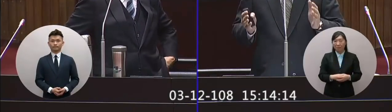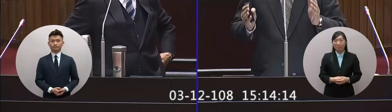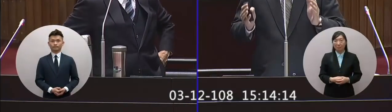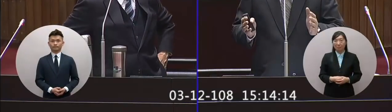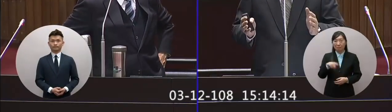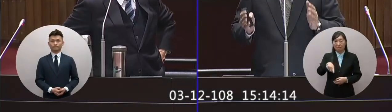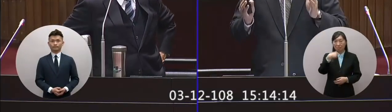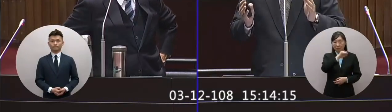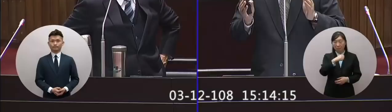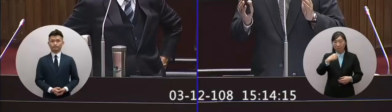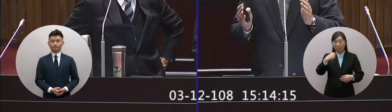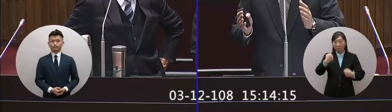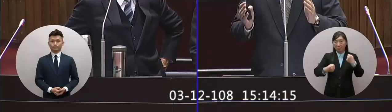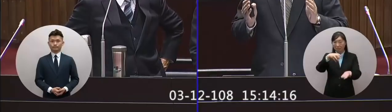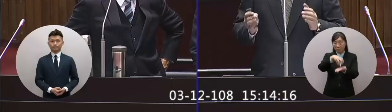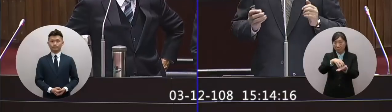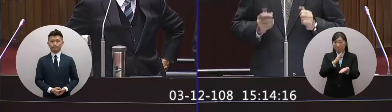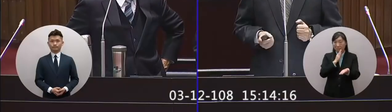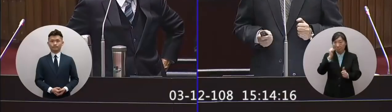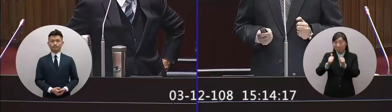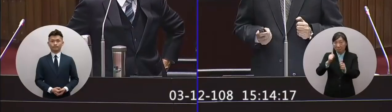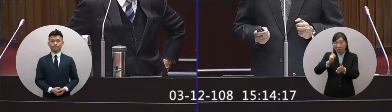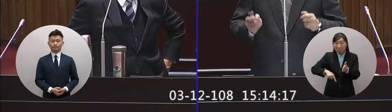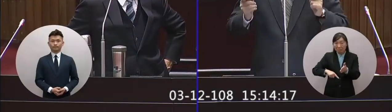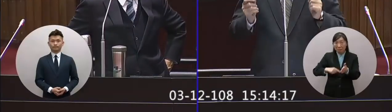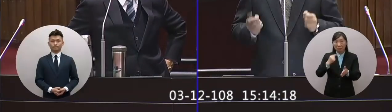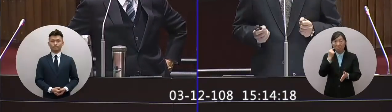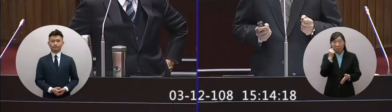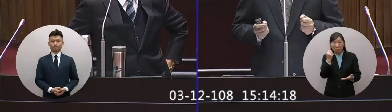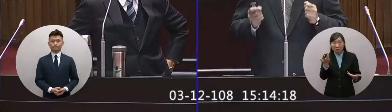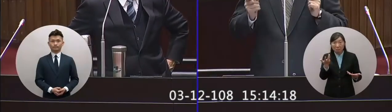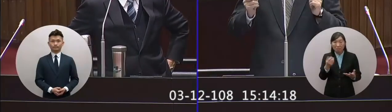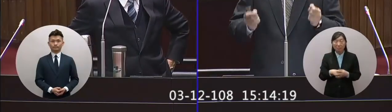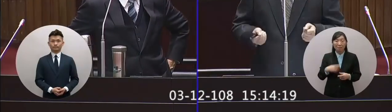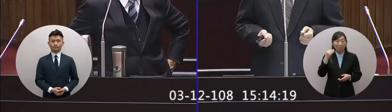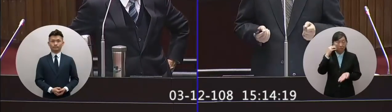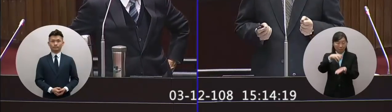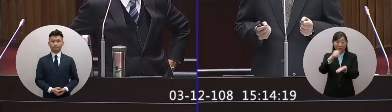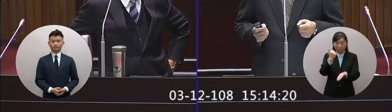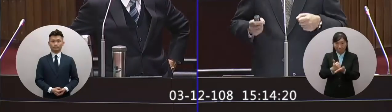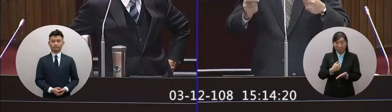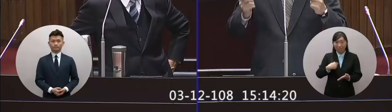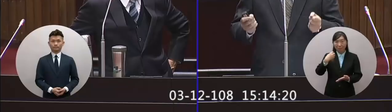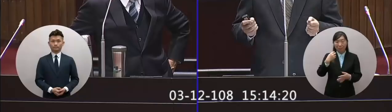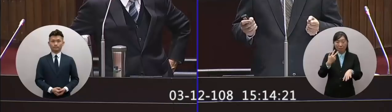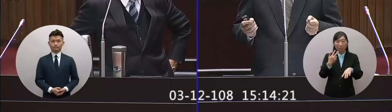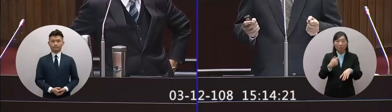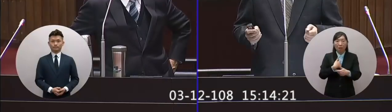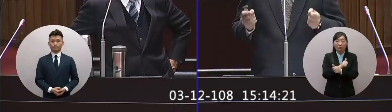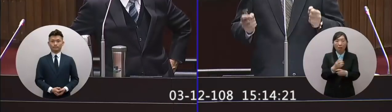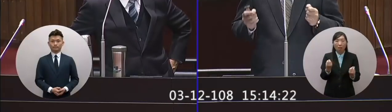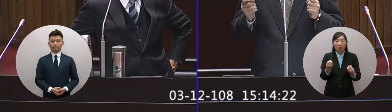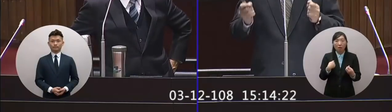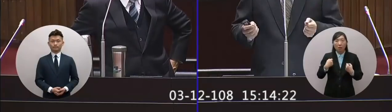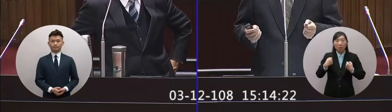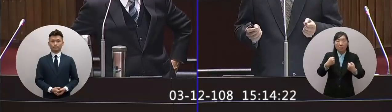那你台湾的驾照到底是好拿还是不好拿？那我拿到了驾照，我新手上路，我要到什么程度，我